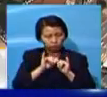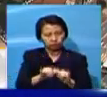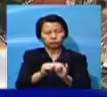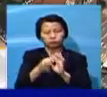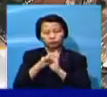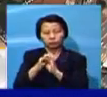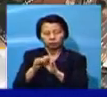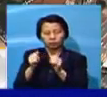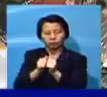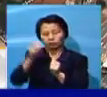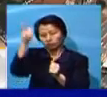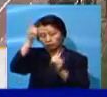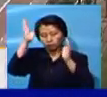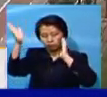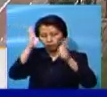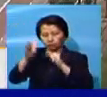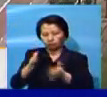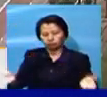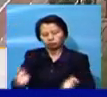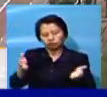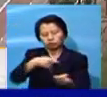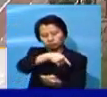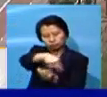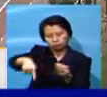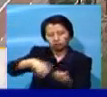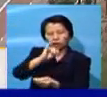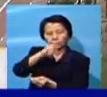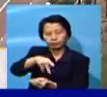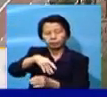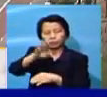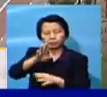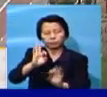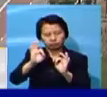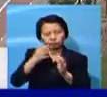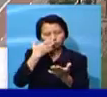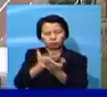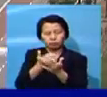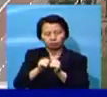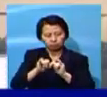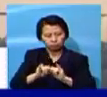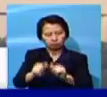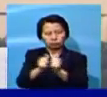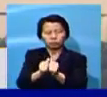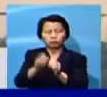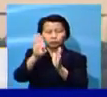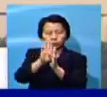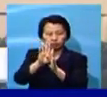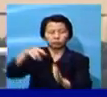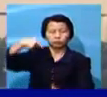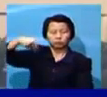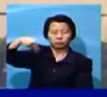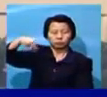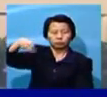bekerjasama dengan kerajaan Malaysia dalam menggalakkan persekitaran IP yang lebih kondusif mampan dan